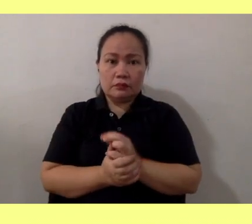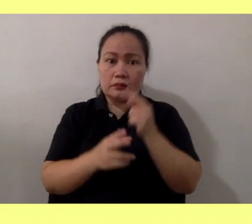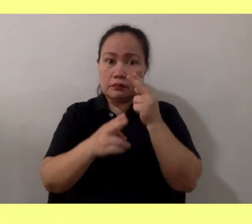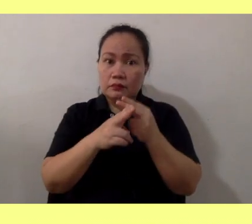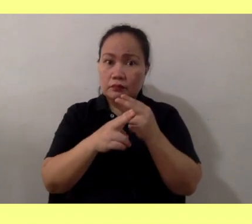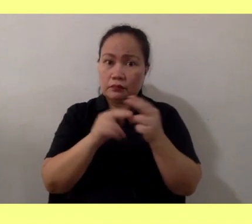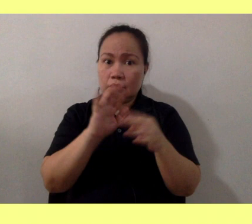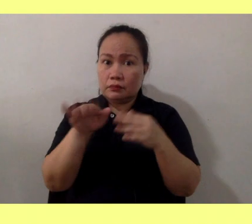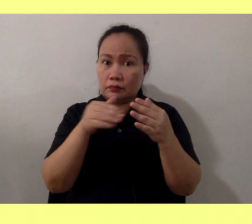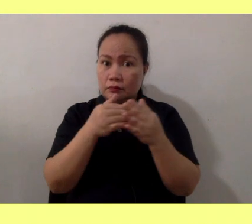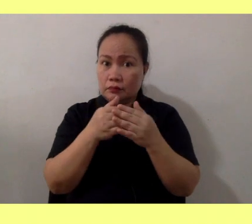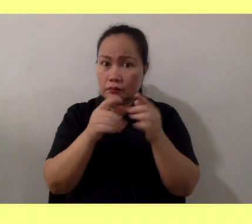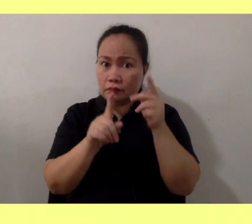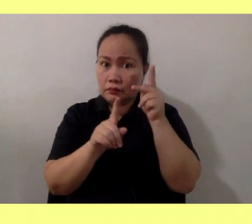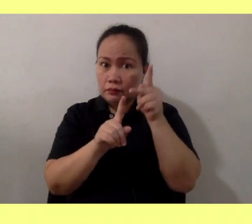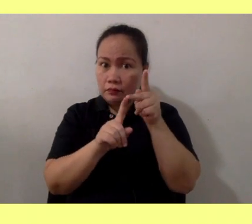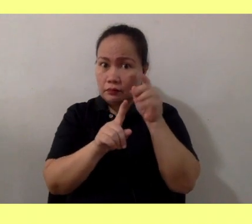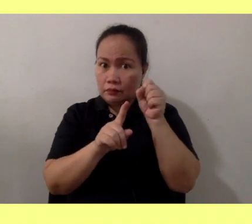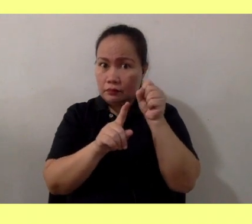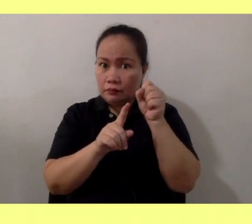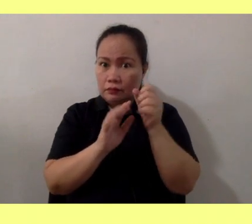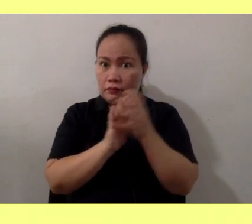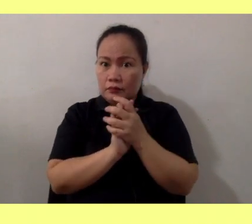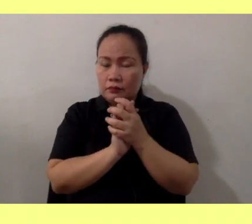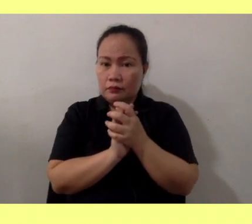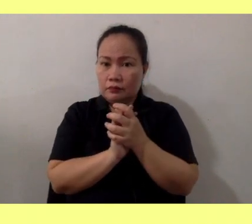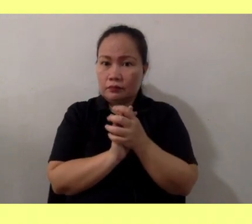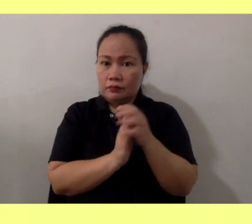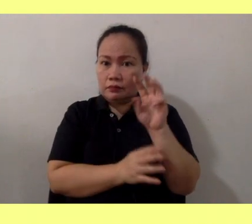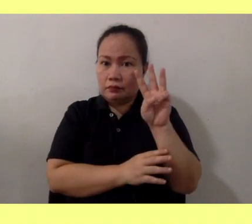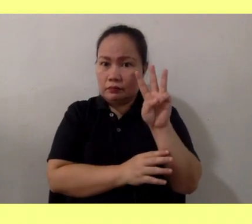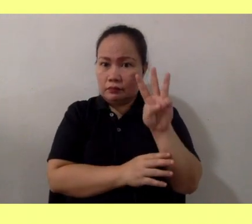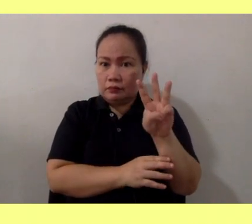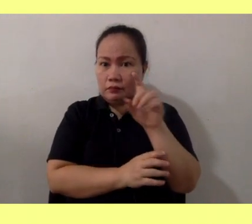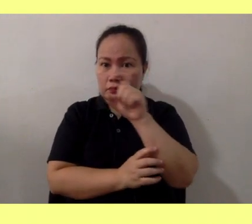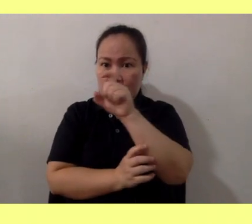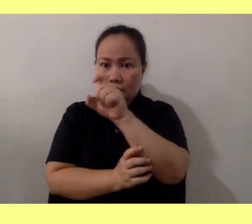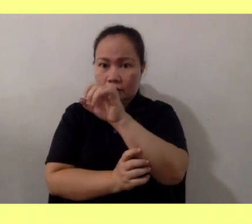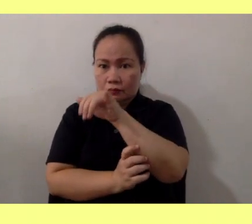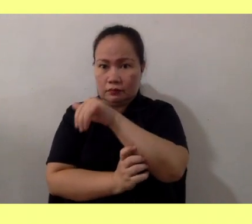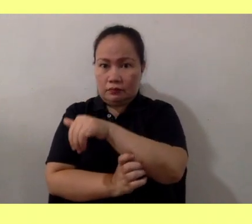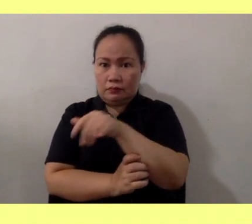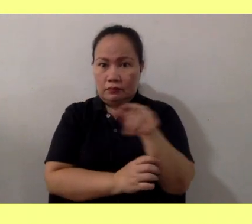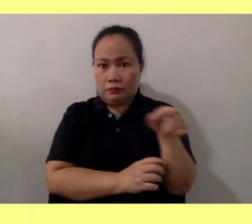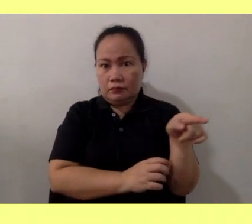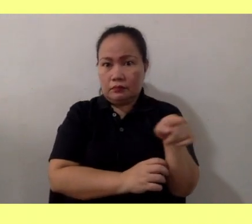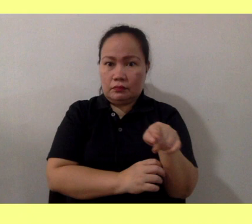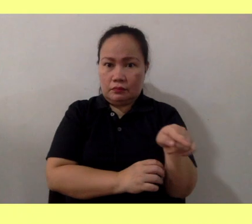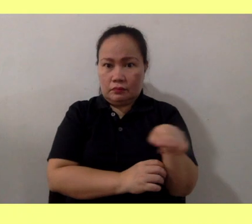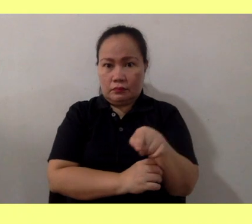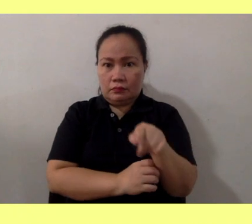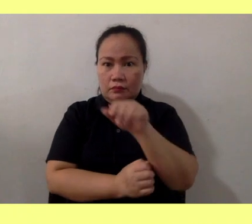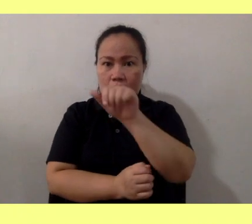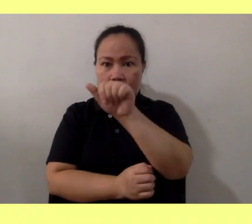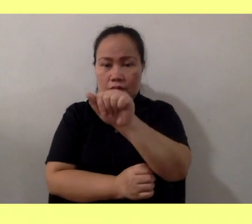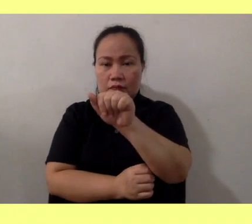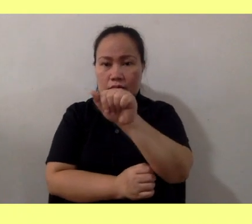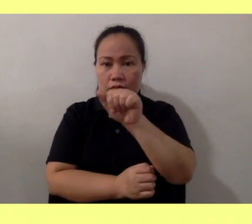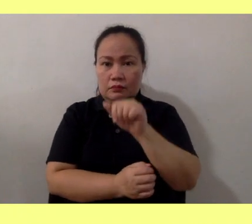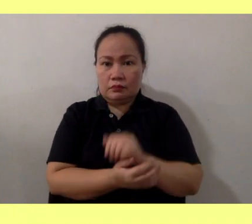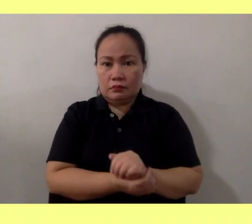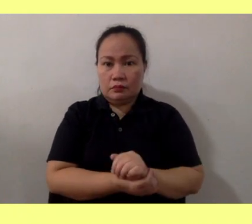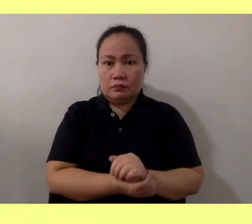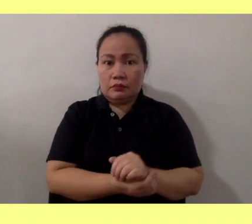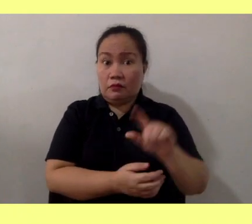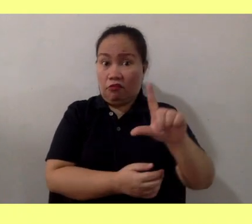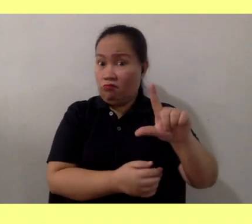ang sabi sa question number 1, name all the points. So, name natin lahat ng points. So, meron tayo dito W, X, Y, Z,